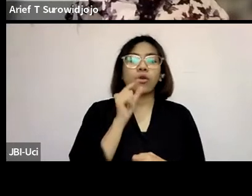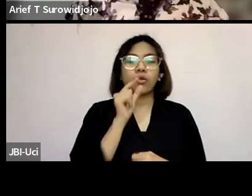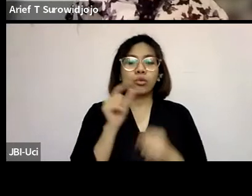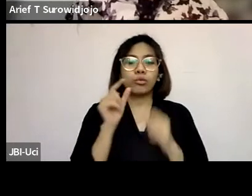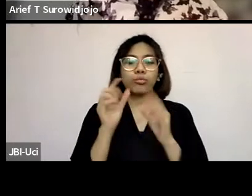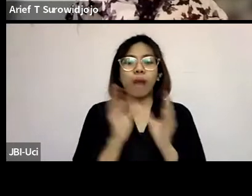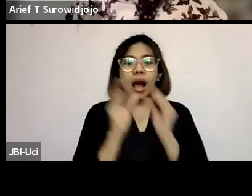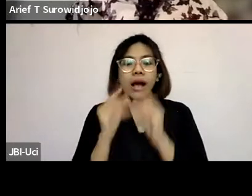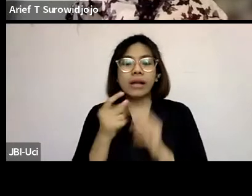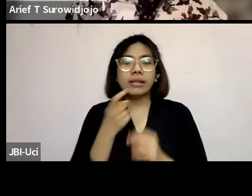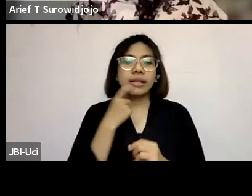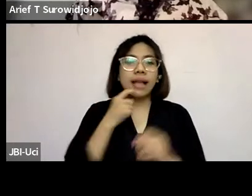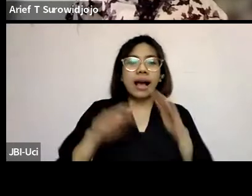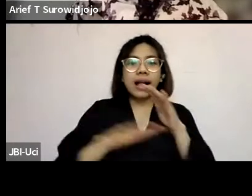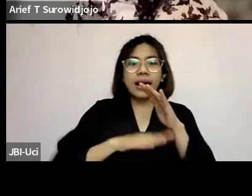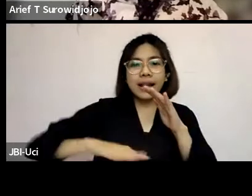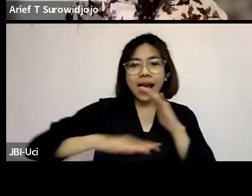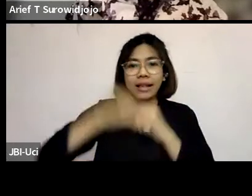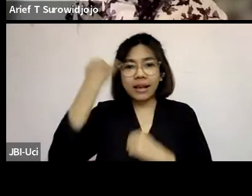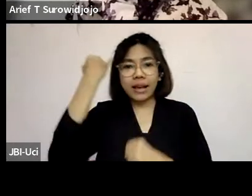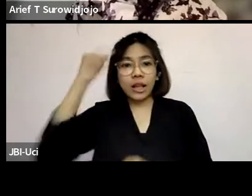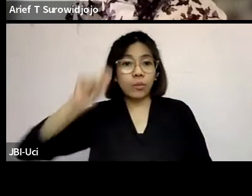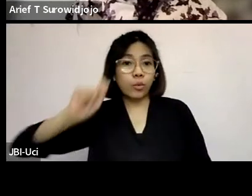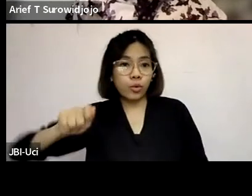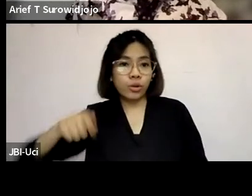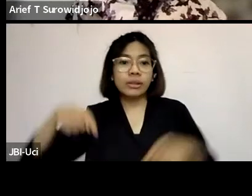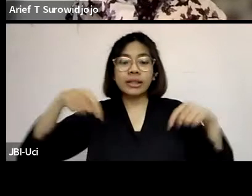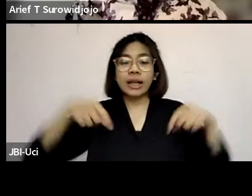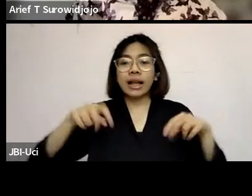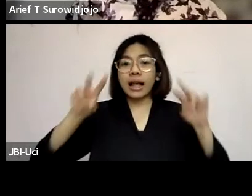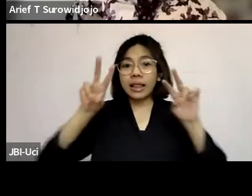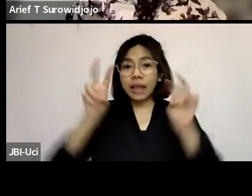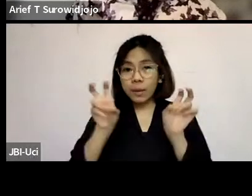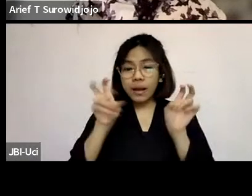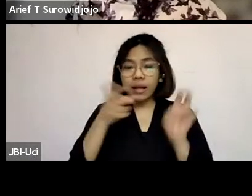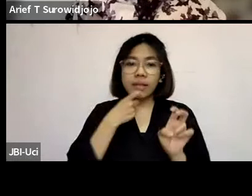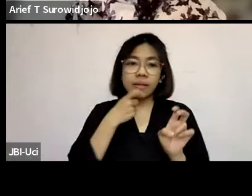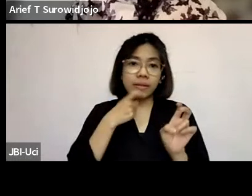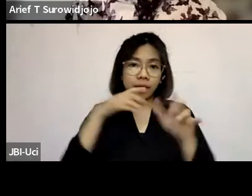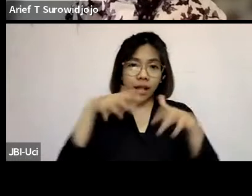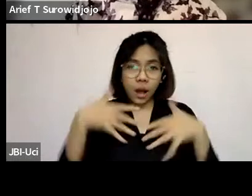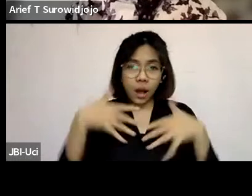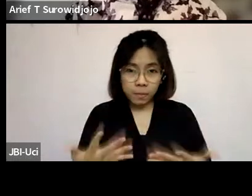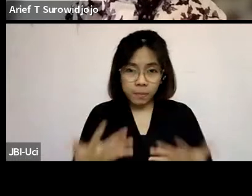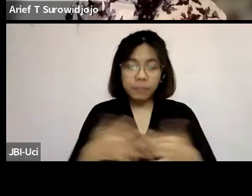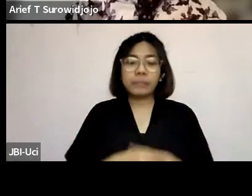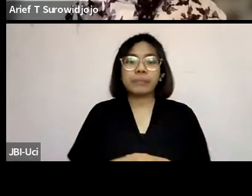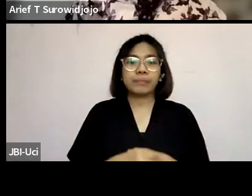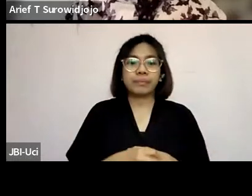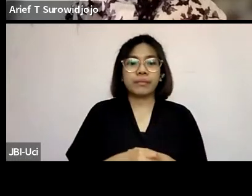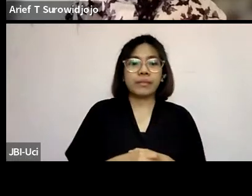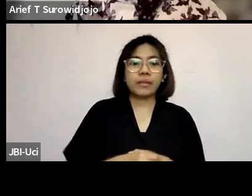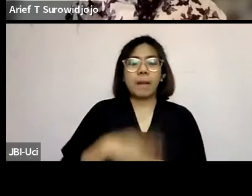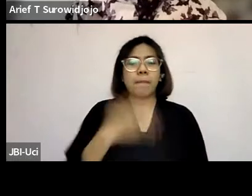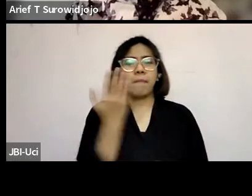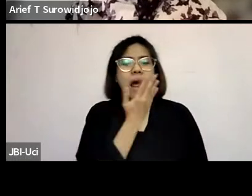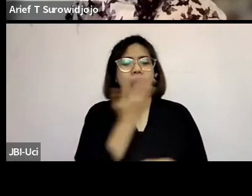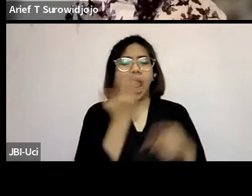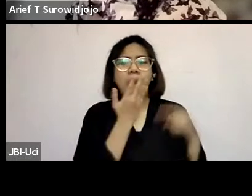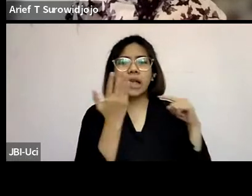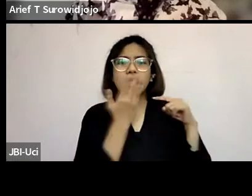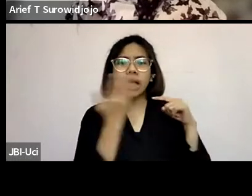hukum dan topik yang akan kita angkat kali ini adalah mengenai bagaimana aspek kebahasaan